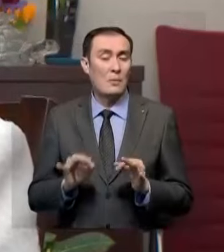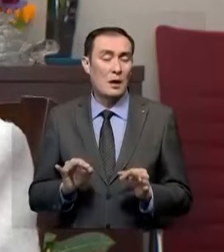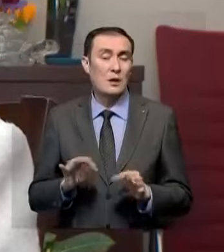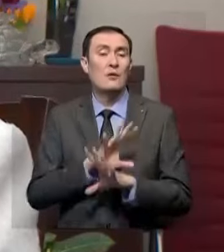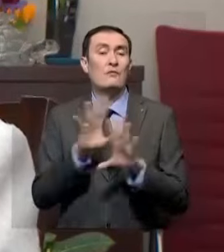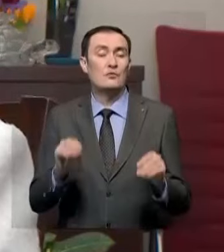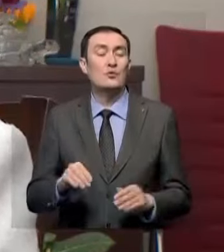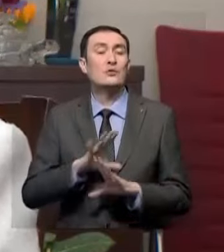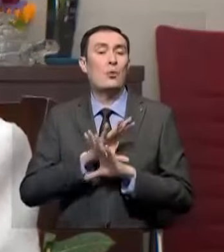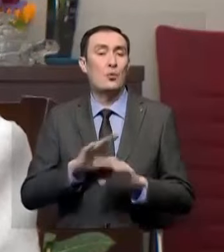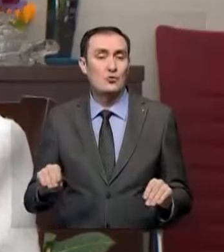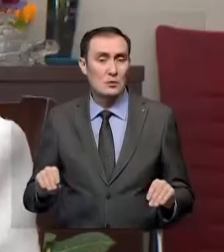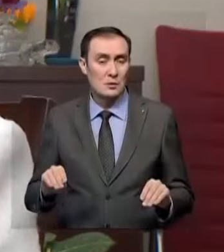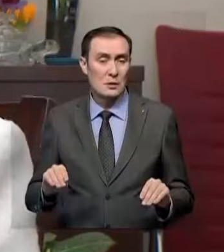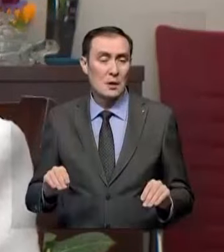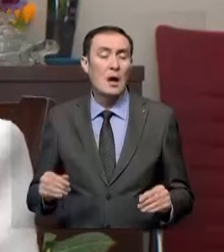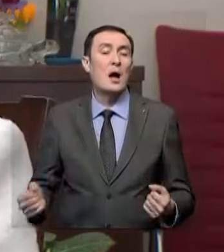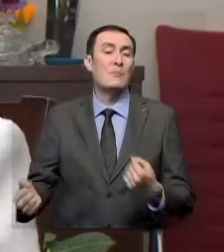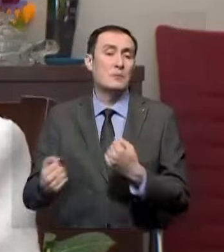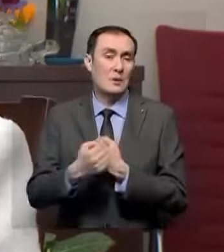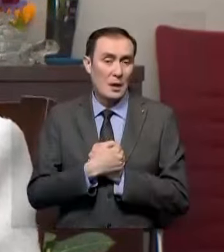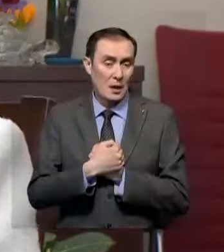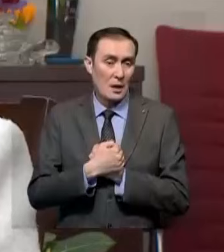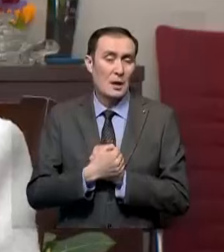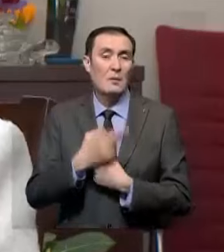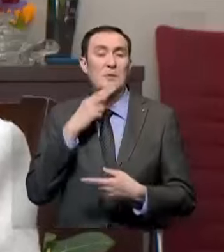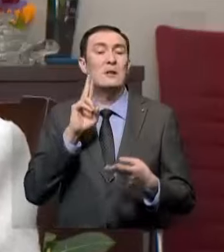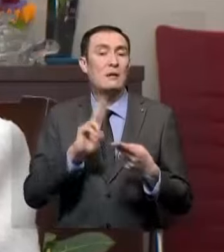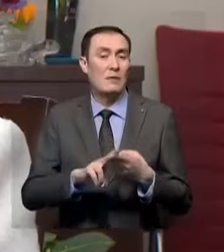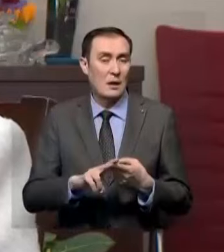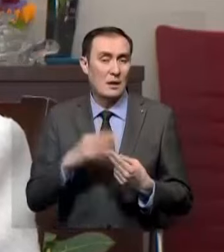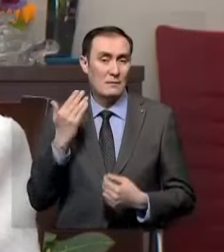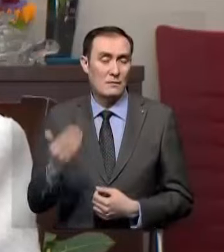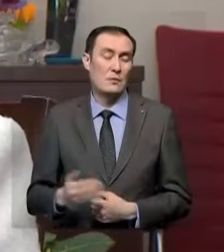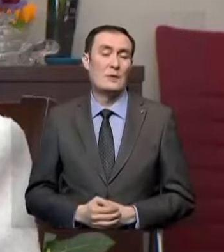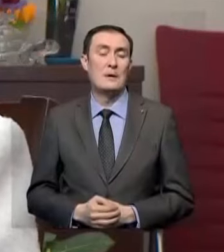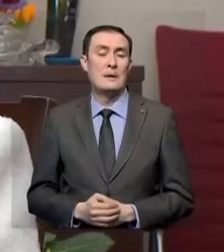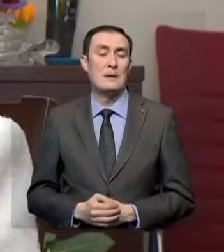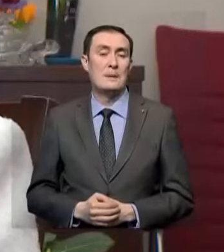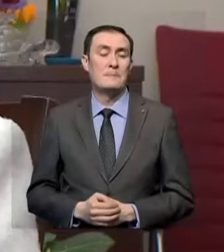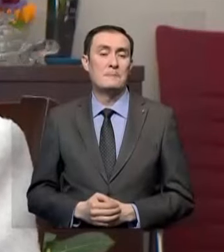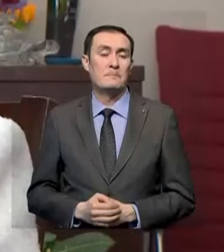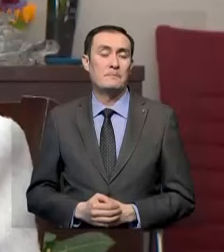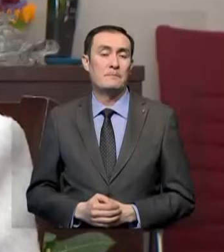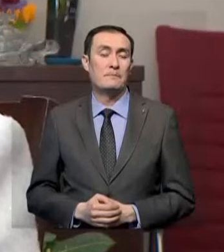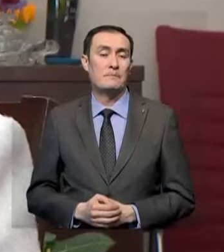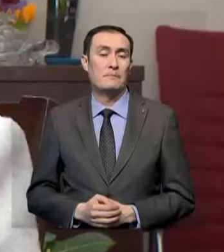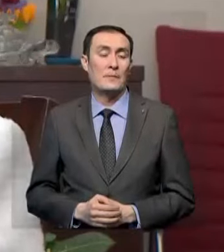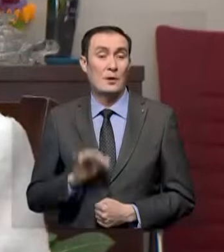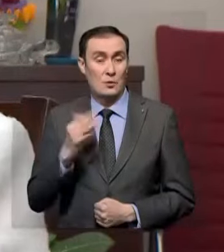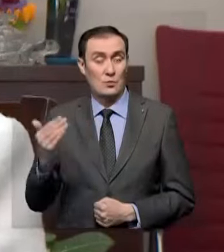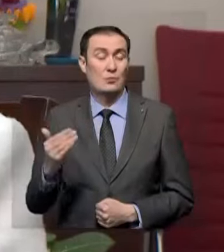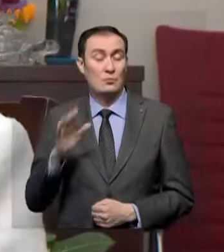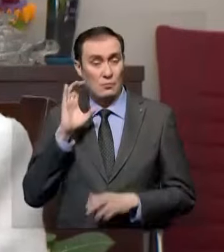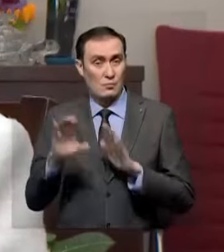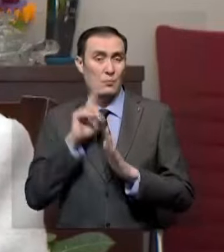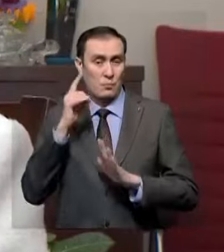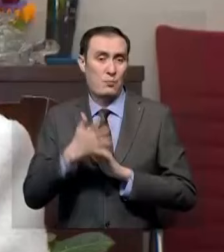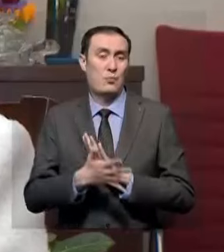все завершилось, обняла, поцеловала». Ну и он меня